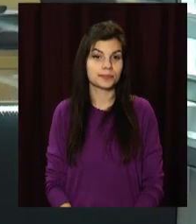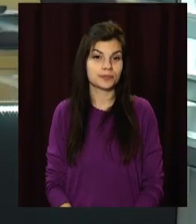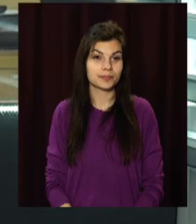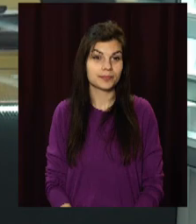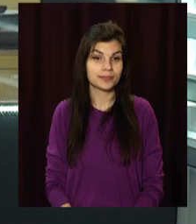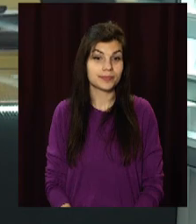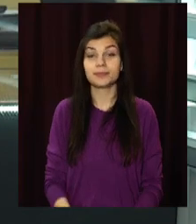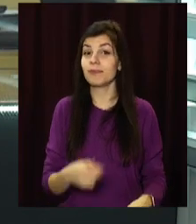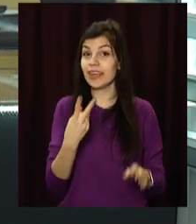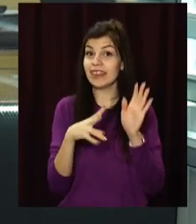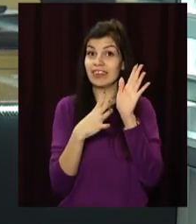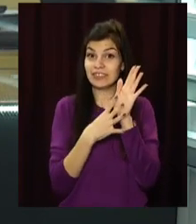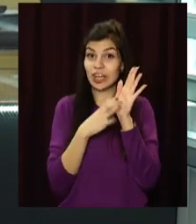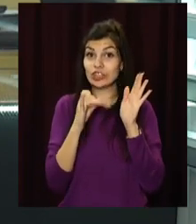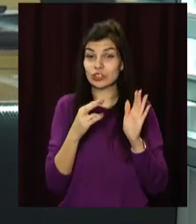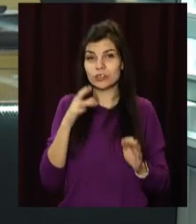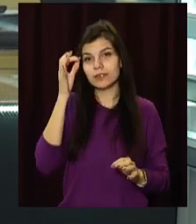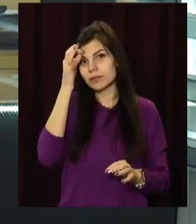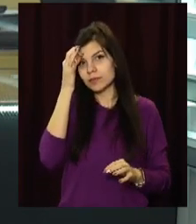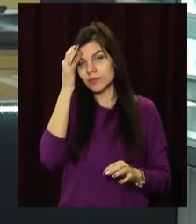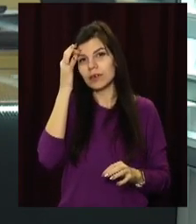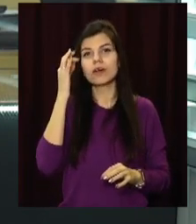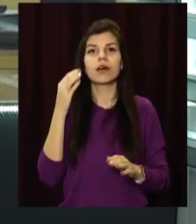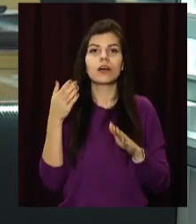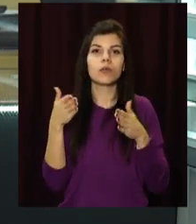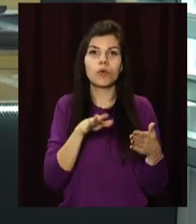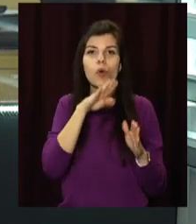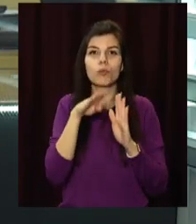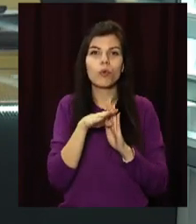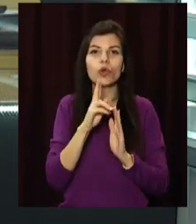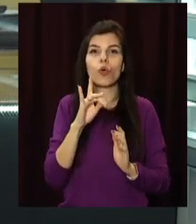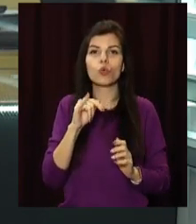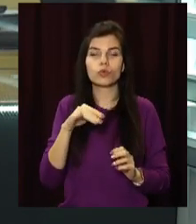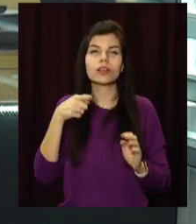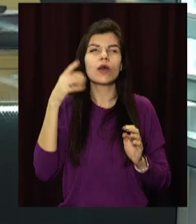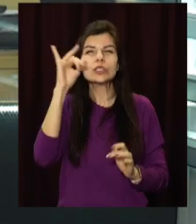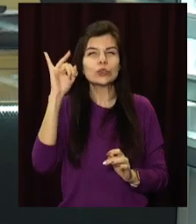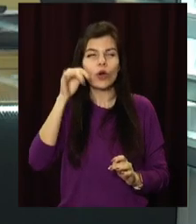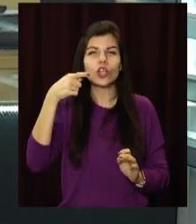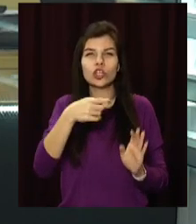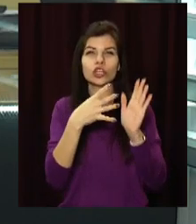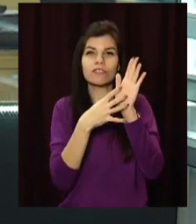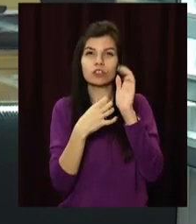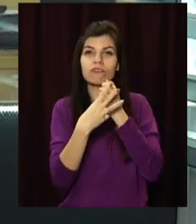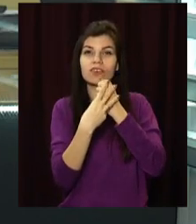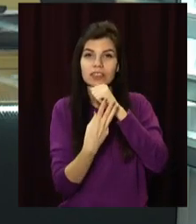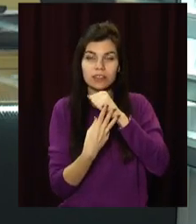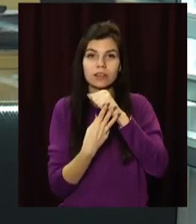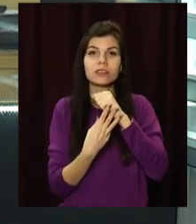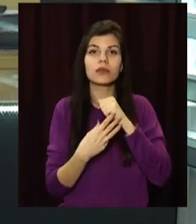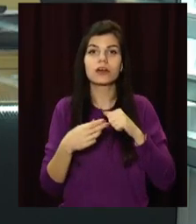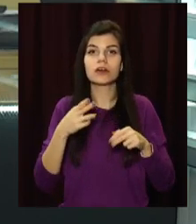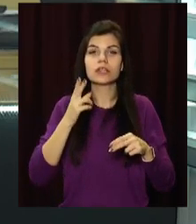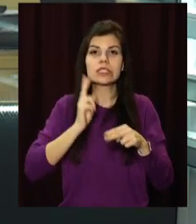перших секунд, а наприкінці разом з головними героями відправить усіх на пік страху. Юлія Демченко, Денис Крикус, Open News,